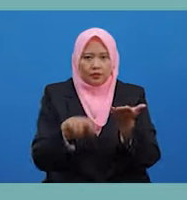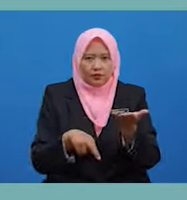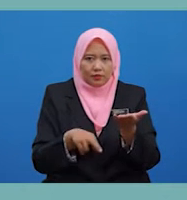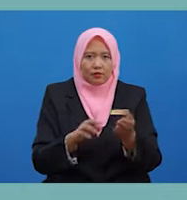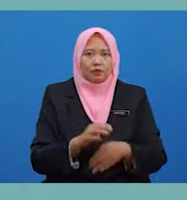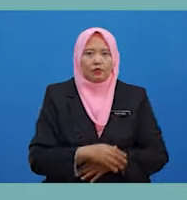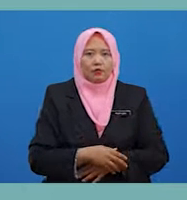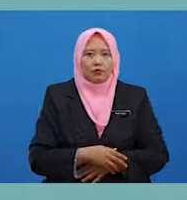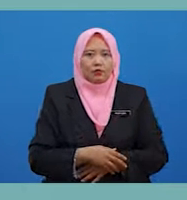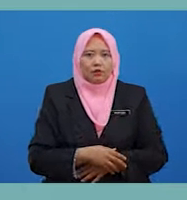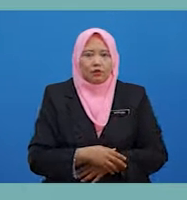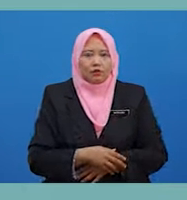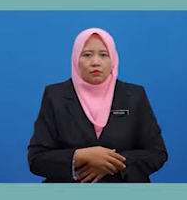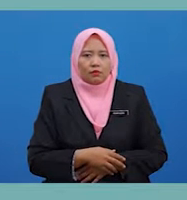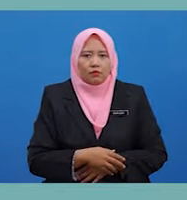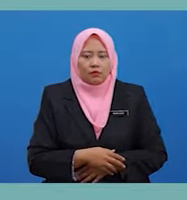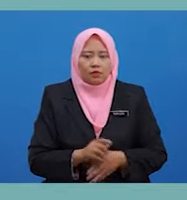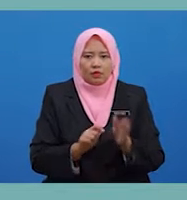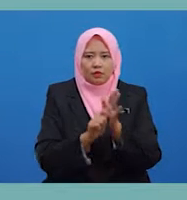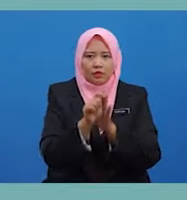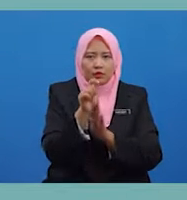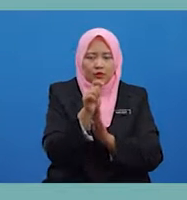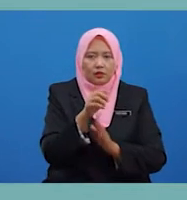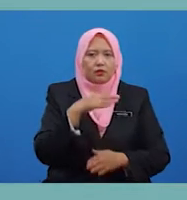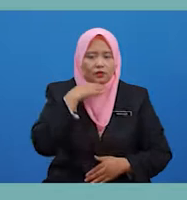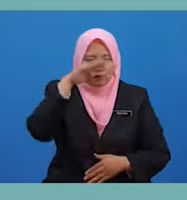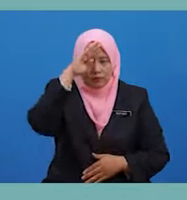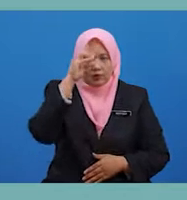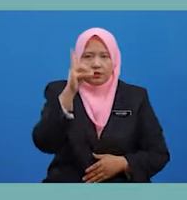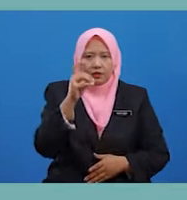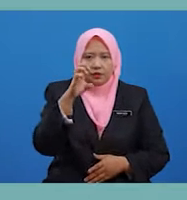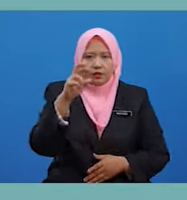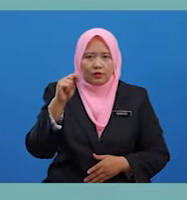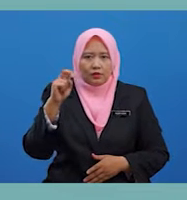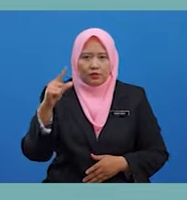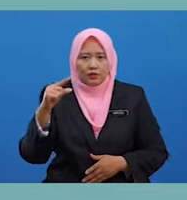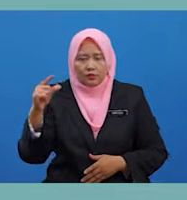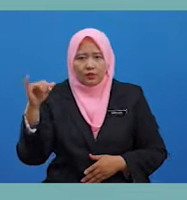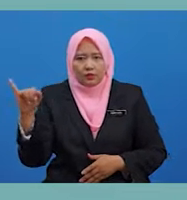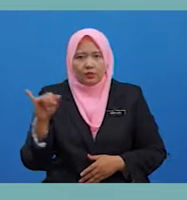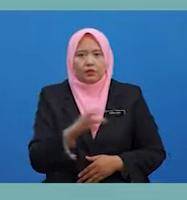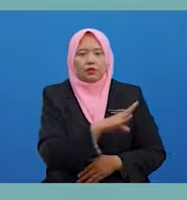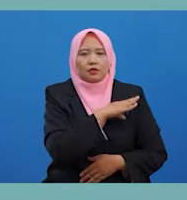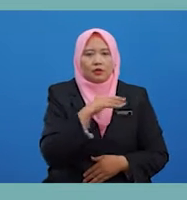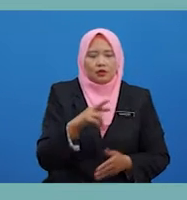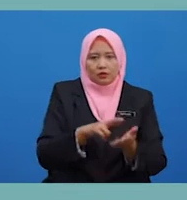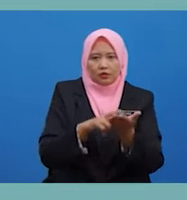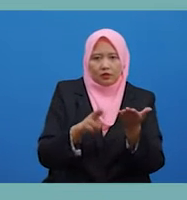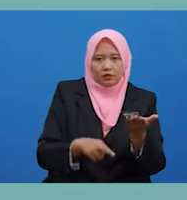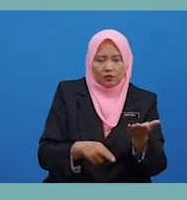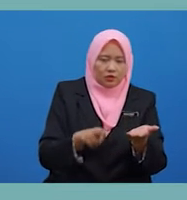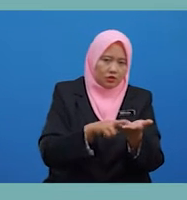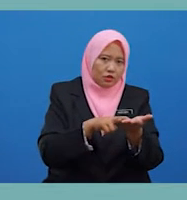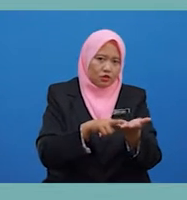demam denggi dan terendah ialah keracunan makanan. Pelajar nyatakanlah datanya, iaitu